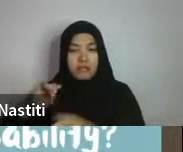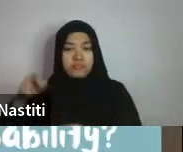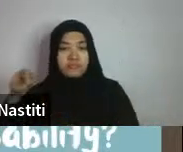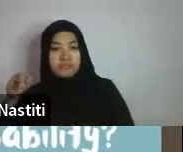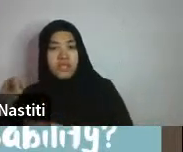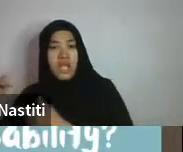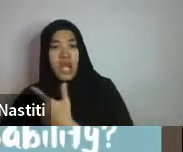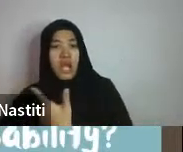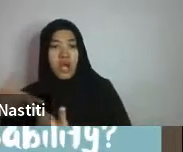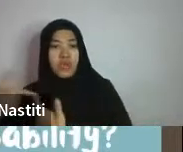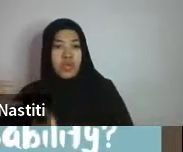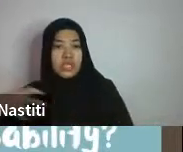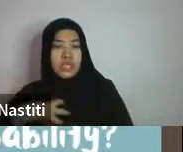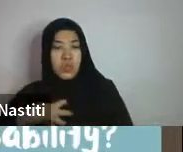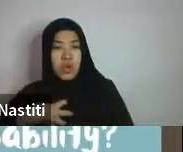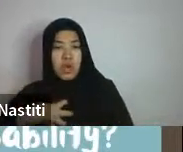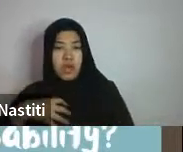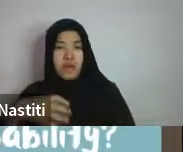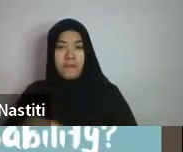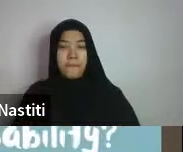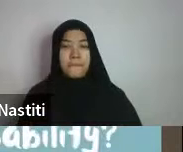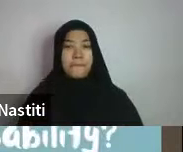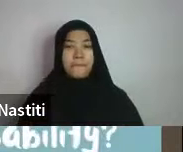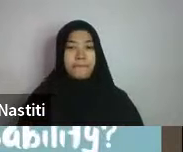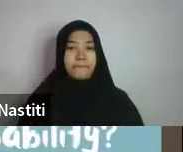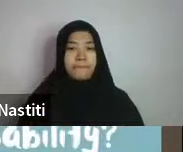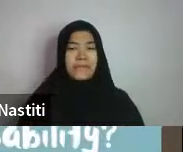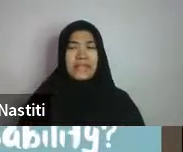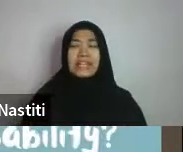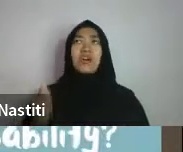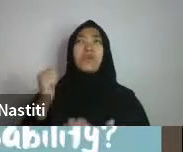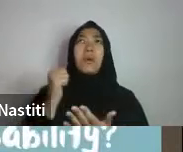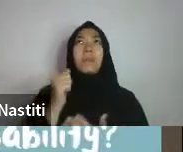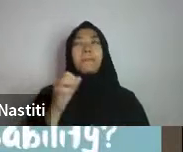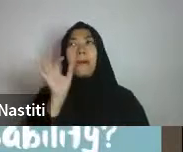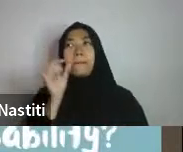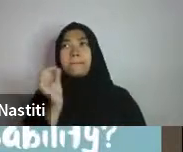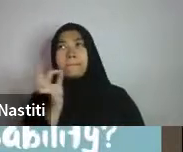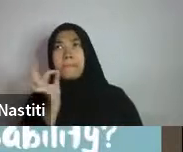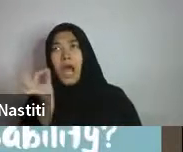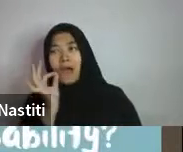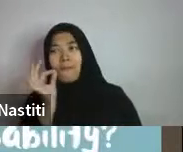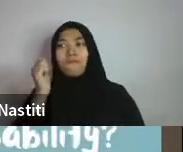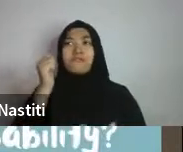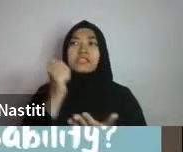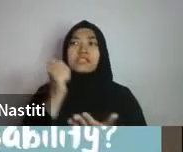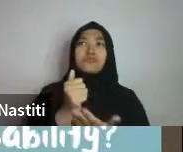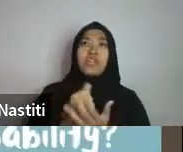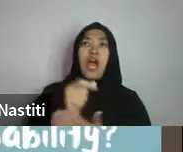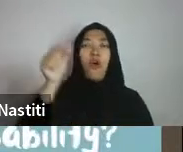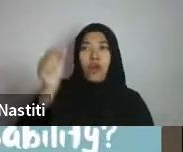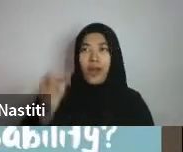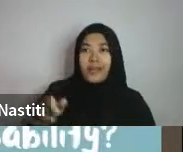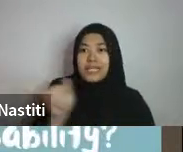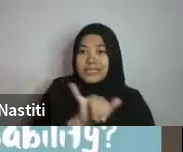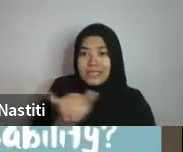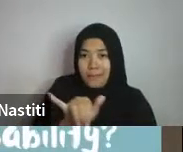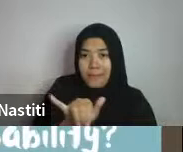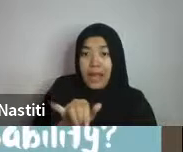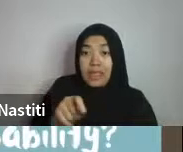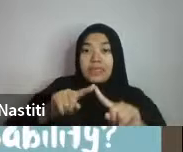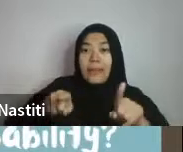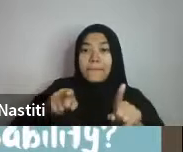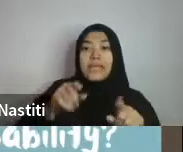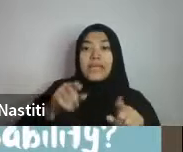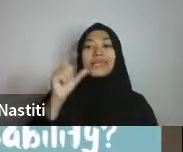jiwa dengan penyandang disabilitas. Bukan orangnya sama, tapi maksudnya cara pandangnya berbeda apabila seseorang diposisikan